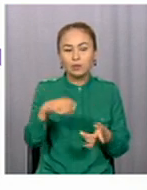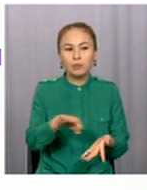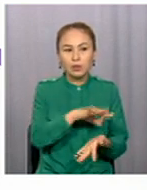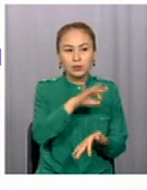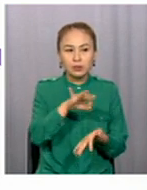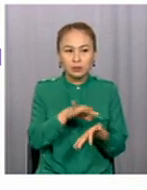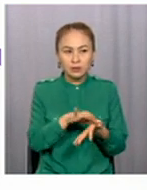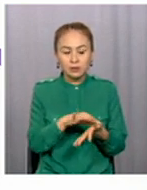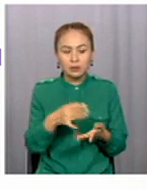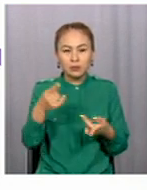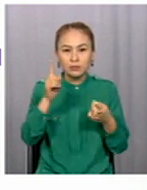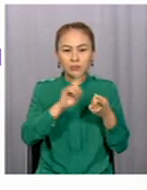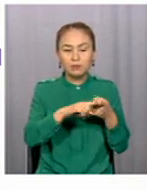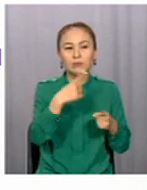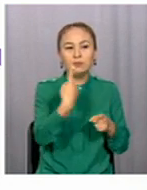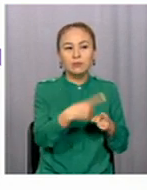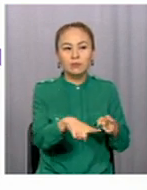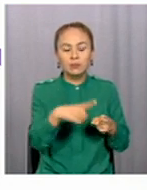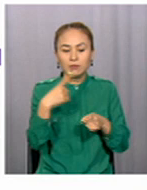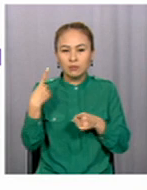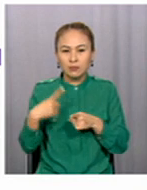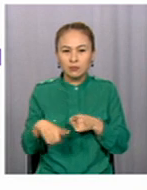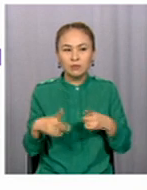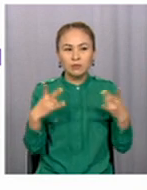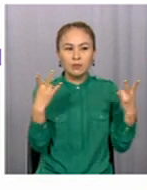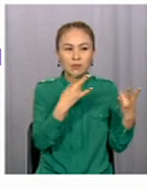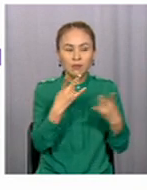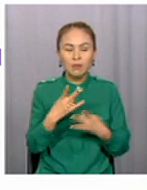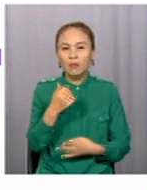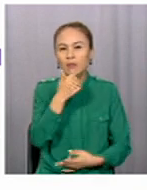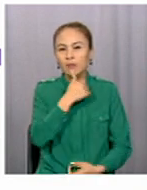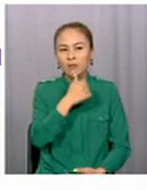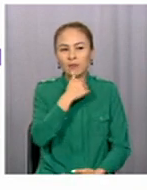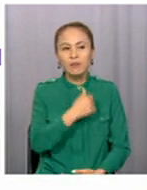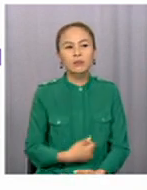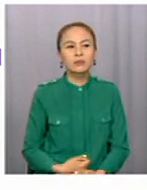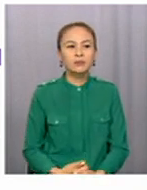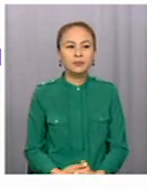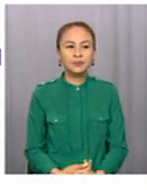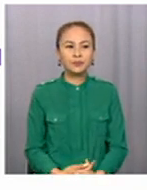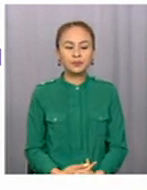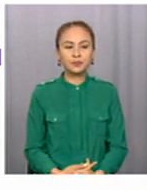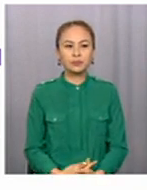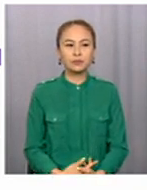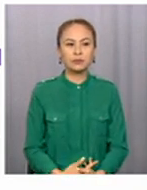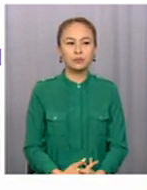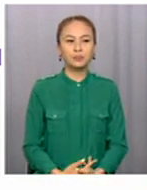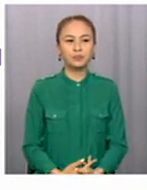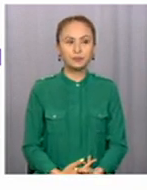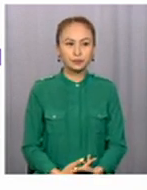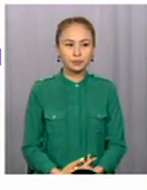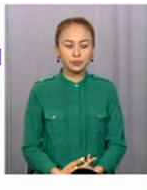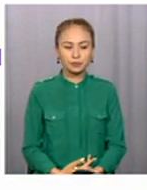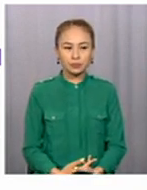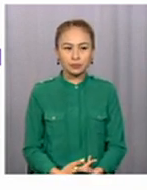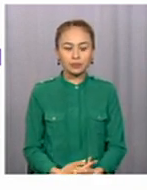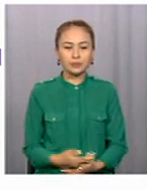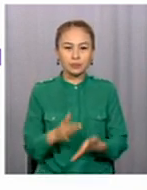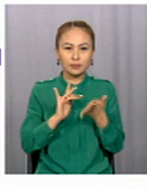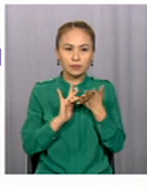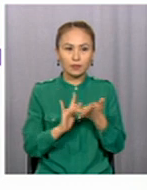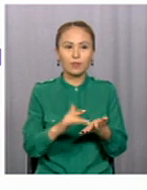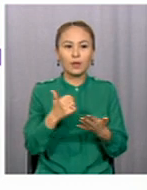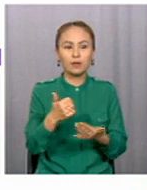түрін ажыратып, тиісті тыныс белгісін қойыңдар. Қана бірге оқып шығайық. Саяхат